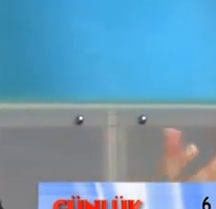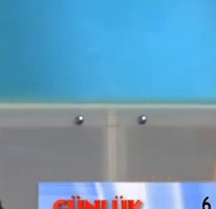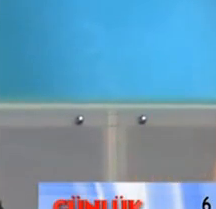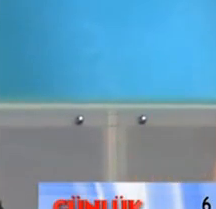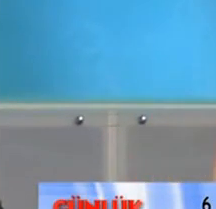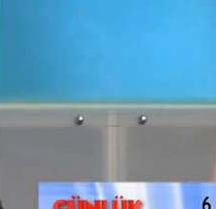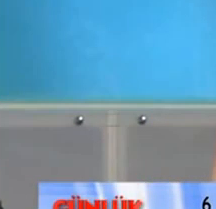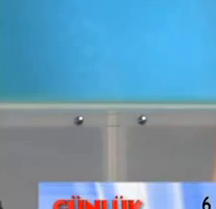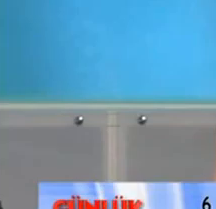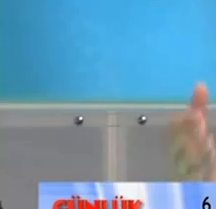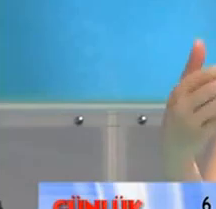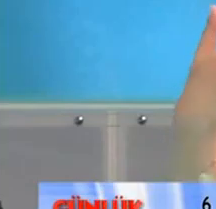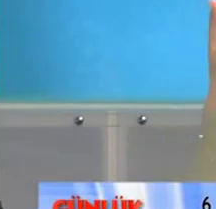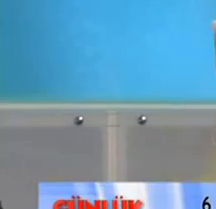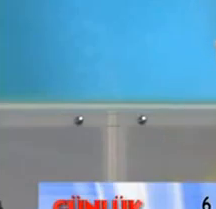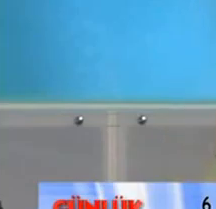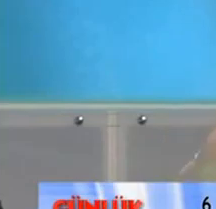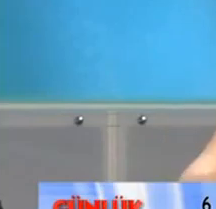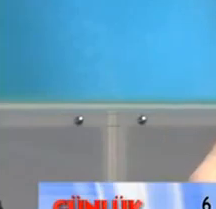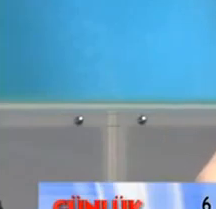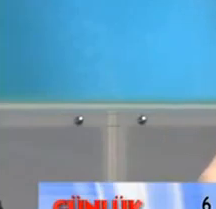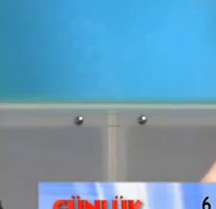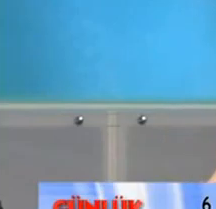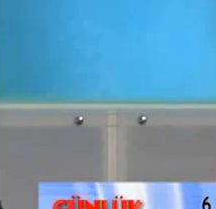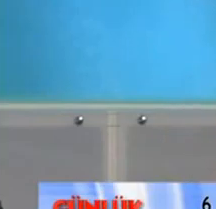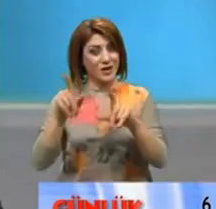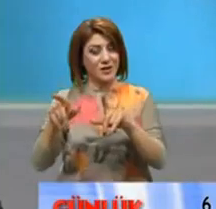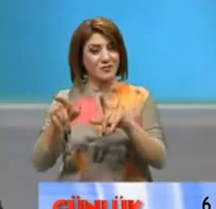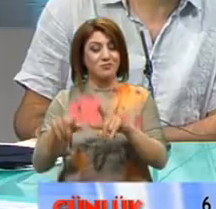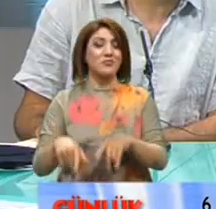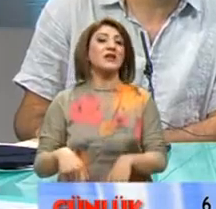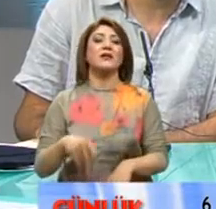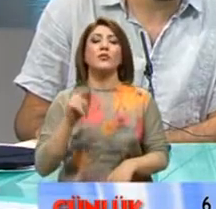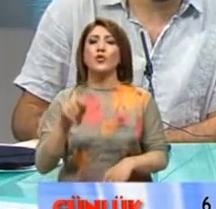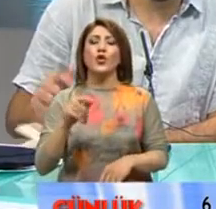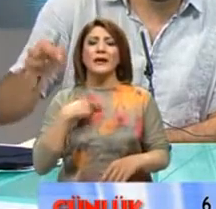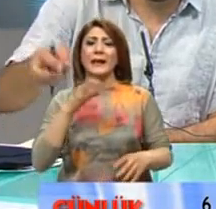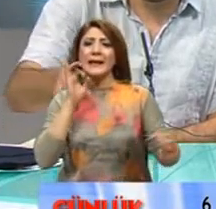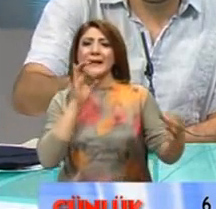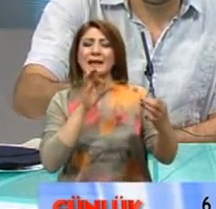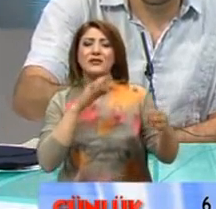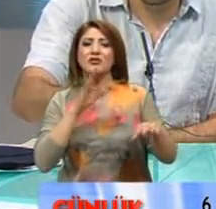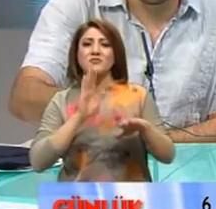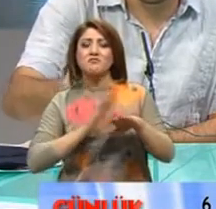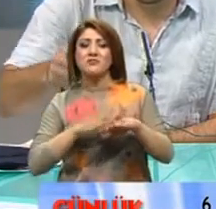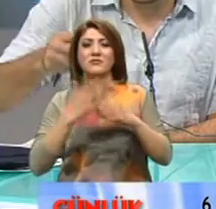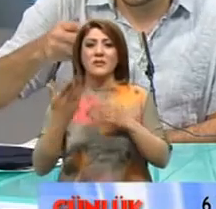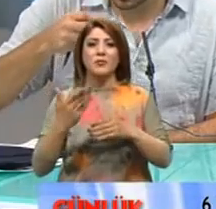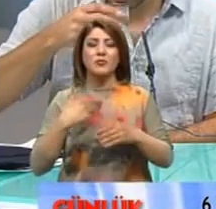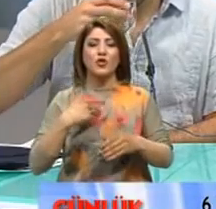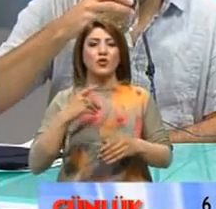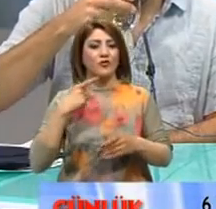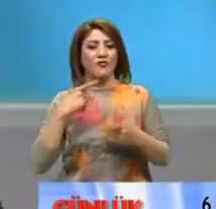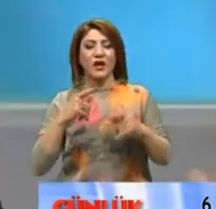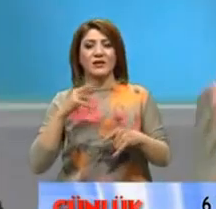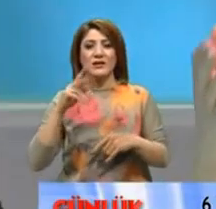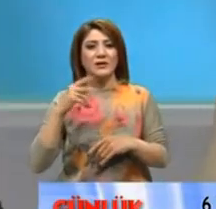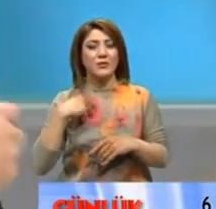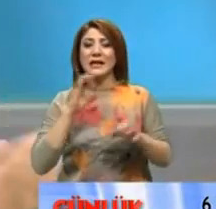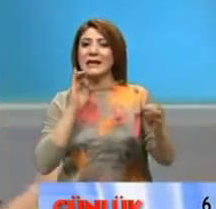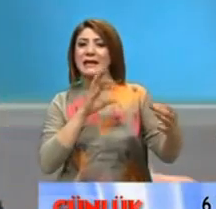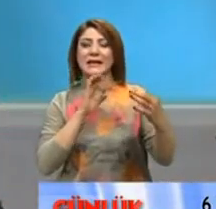something. Funny. Evet, yani. Önce bir soralım ne sorduğumu söyleyeyim. Annelerle nasıl iletişim kuruyorsunuz? Organ mafyası zannedenler oluyormuş.